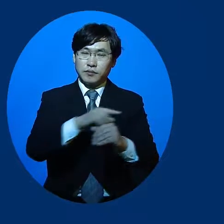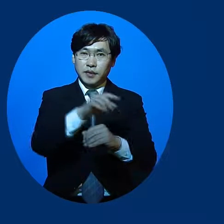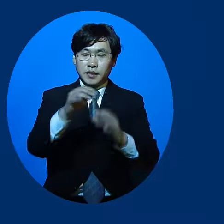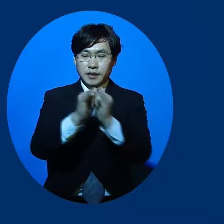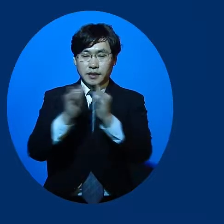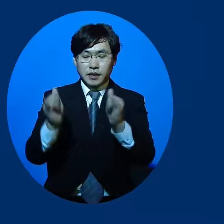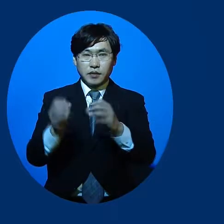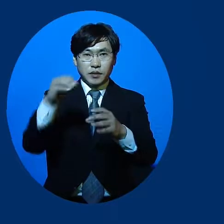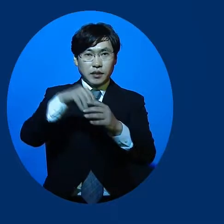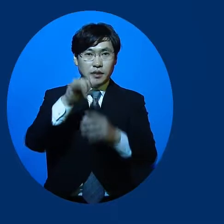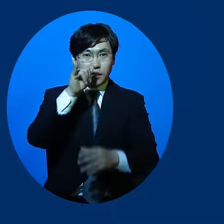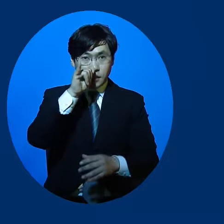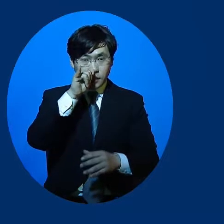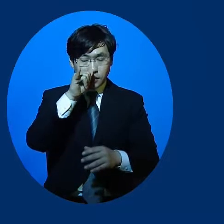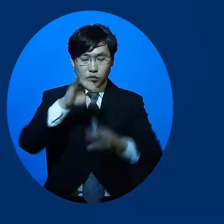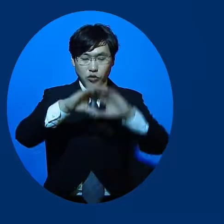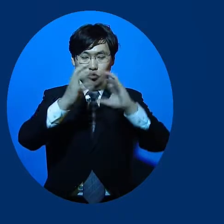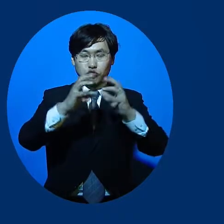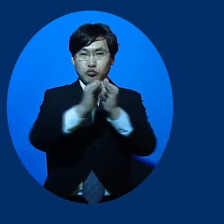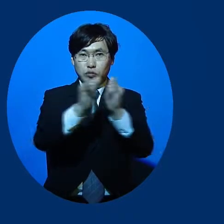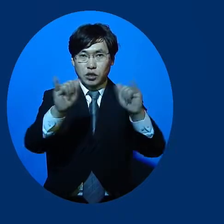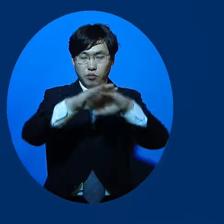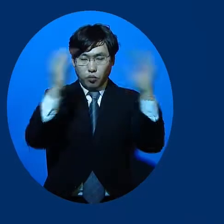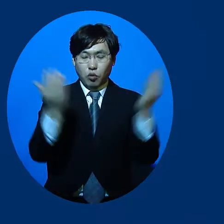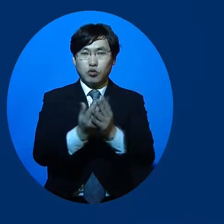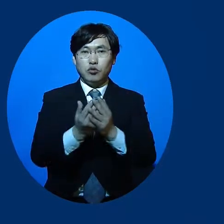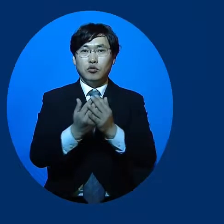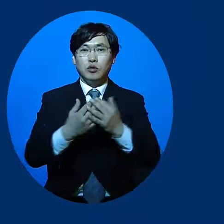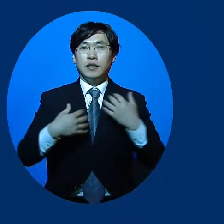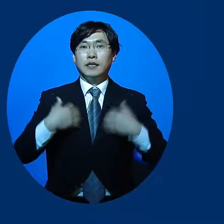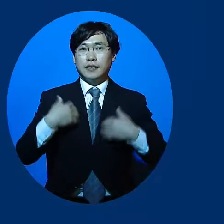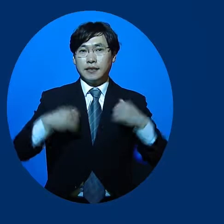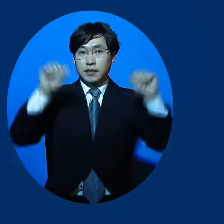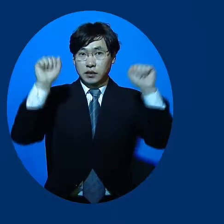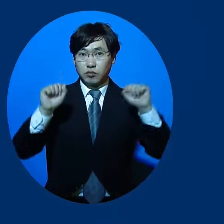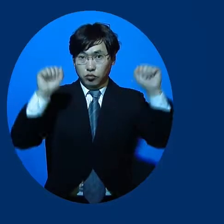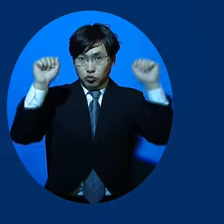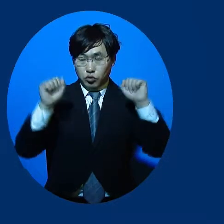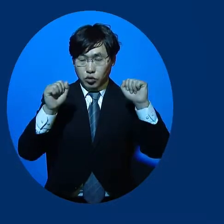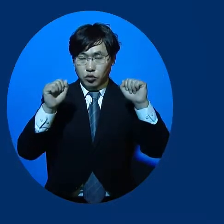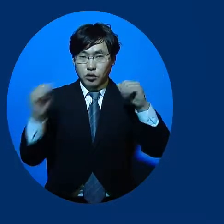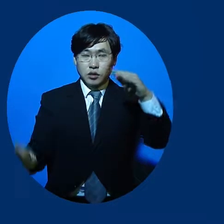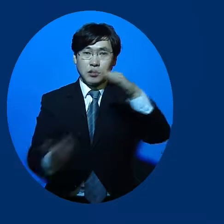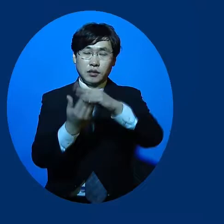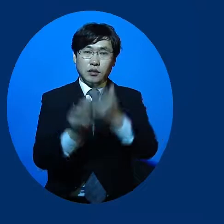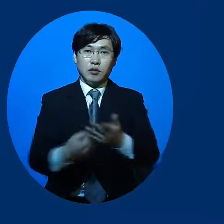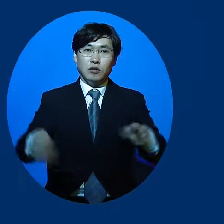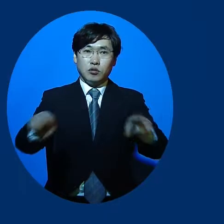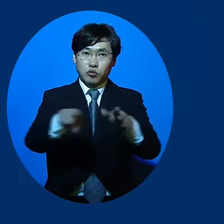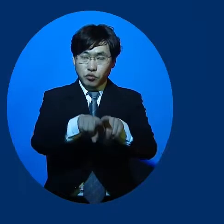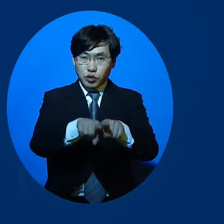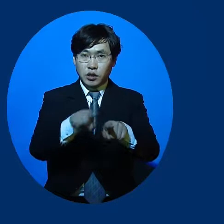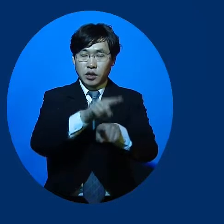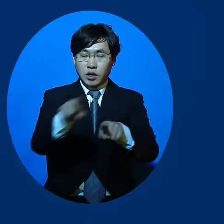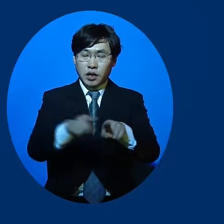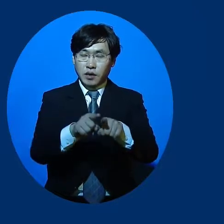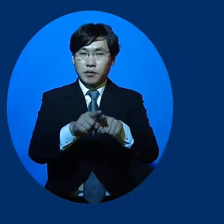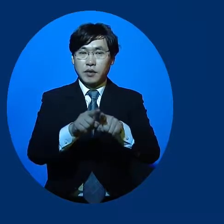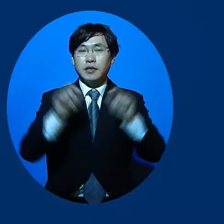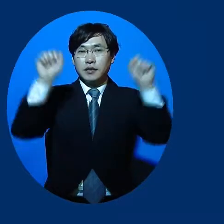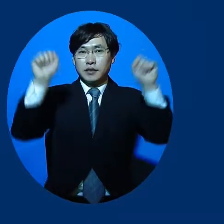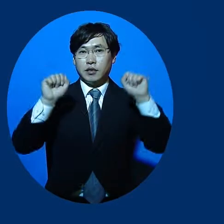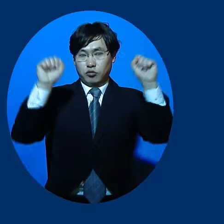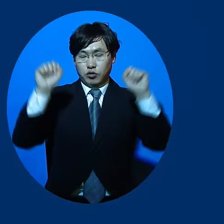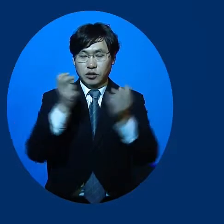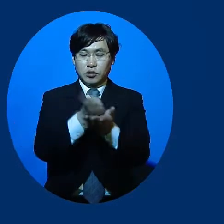실현을 위해 모든 국민이 스포츠를 즐기는 나라 실현을 위해서 장애인 주도형 생활체육 정책을 추진하고